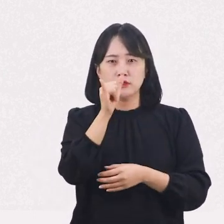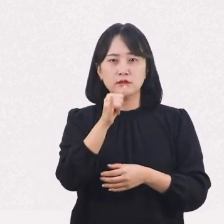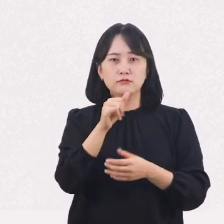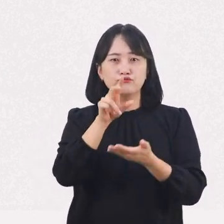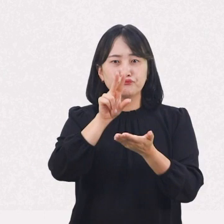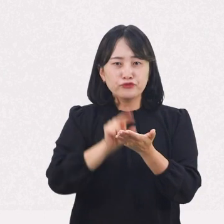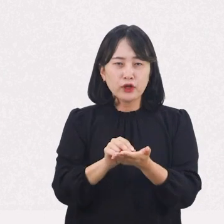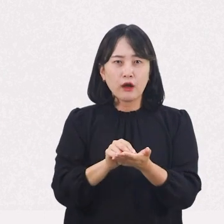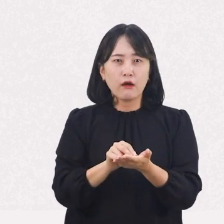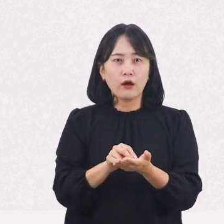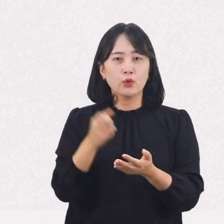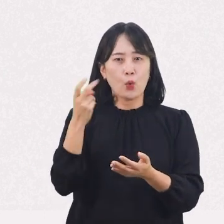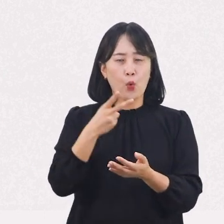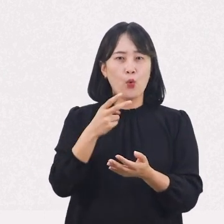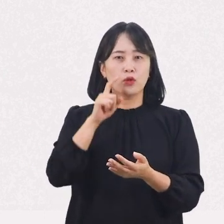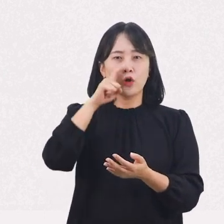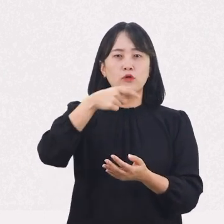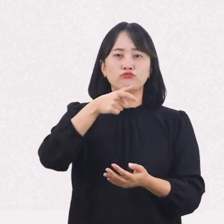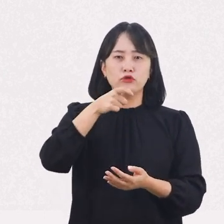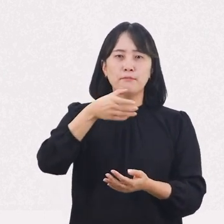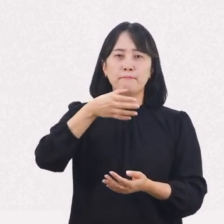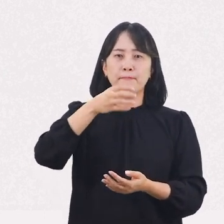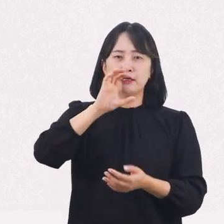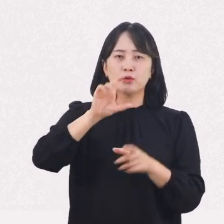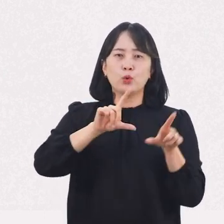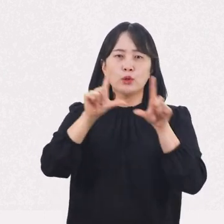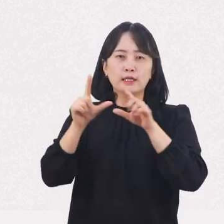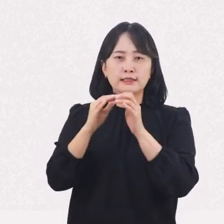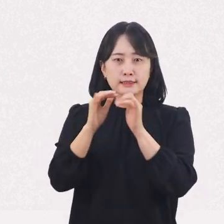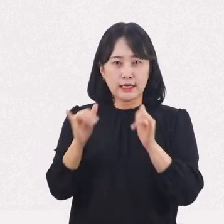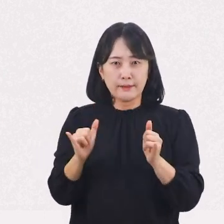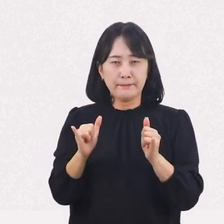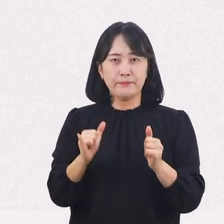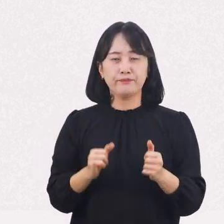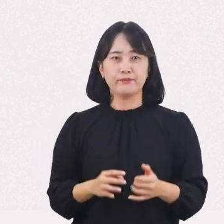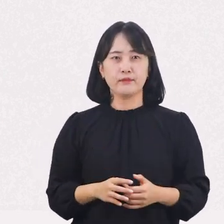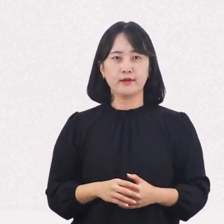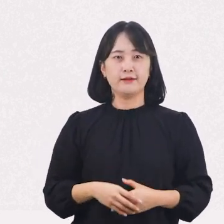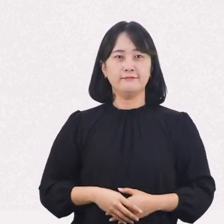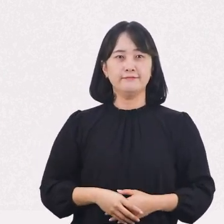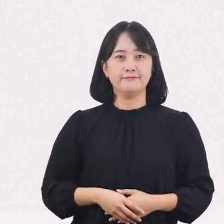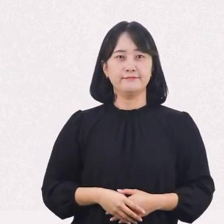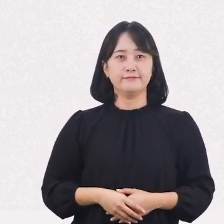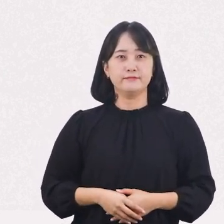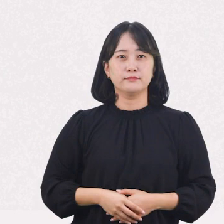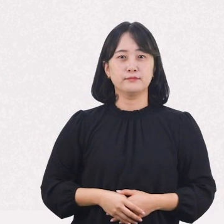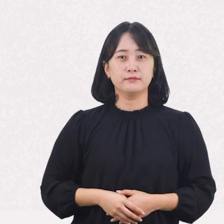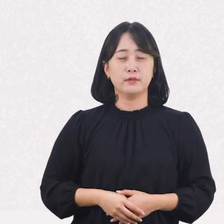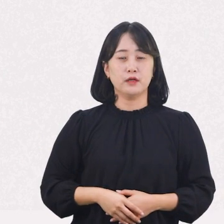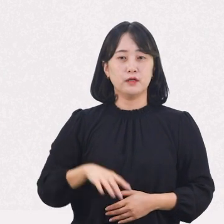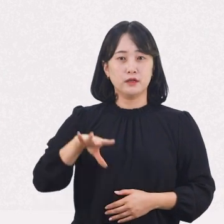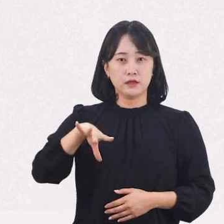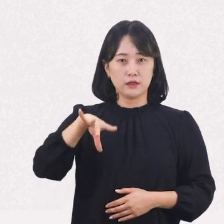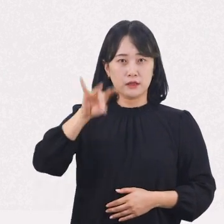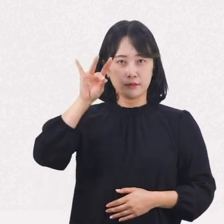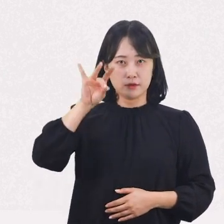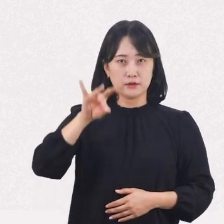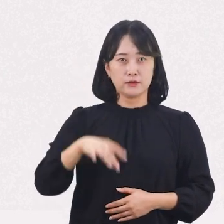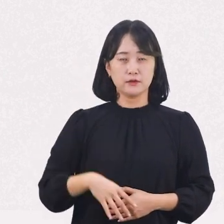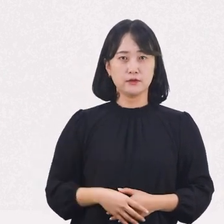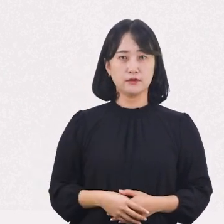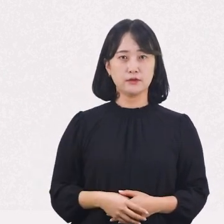마실 수밖에 없는 사람들을 위해 간이 정수기를 만드는 활동으로 구성하였습니다. 먼저